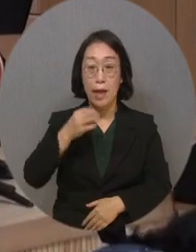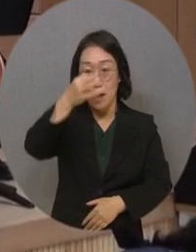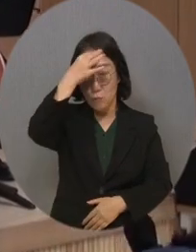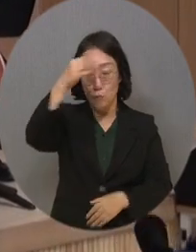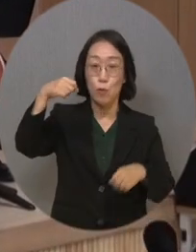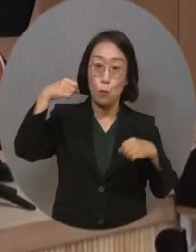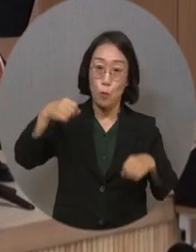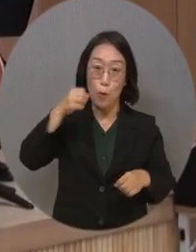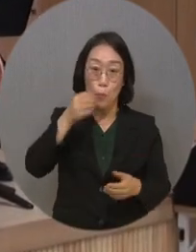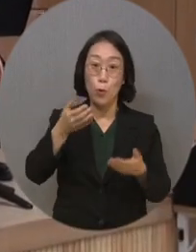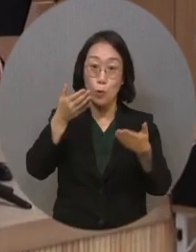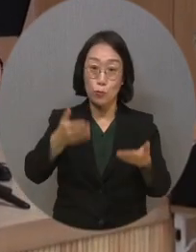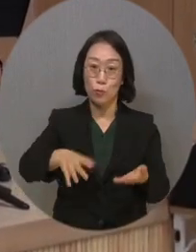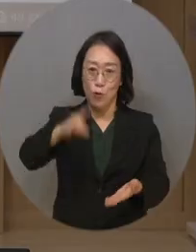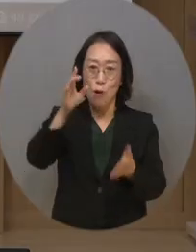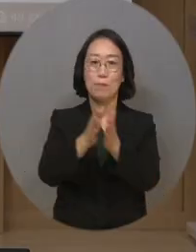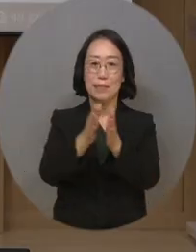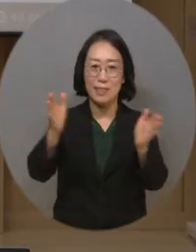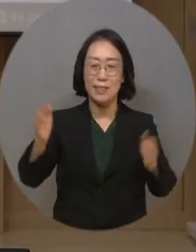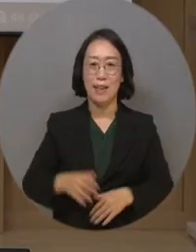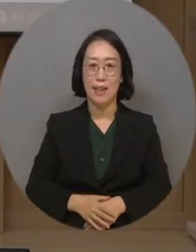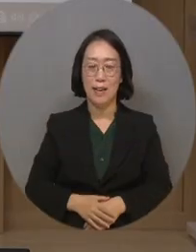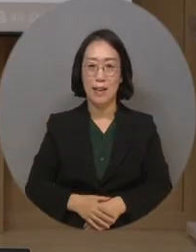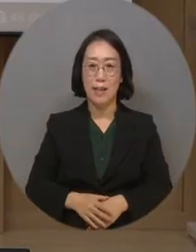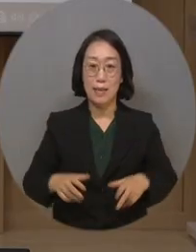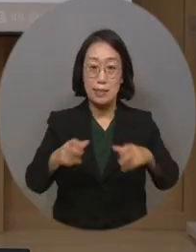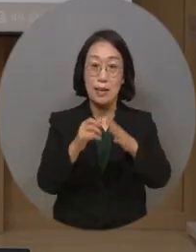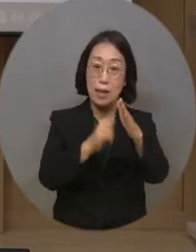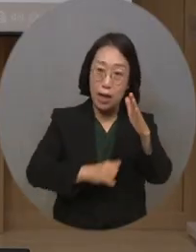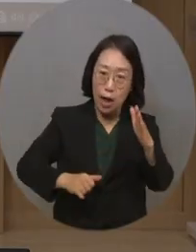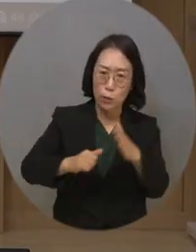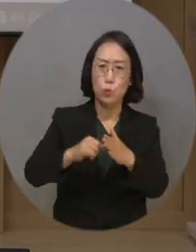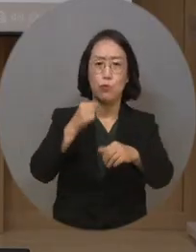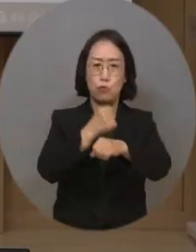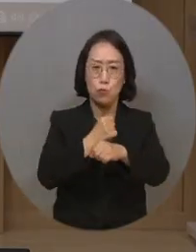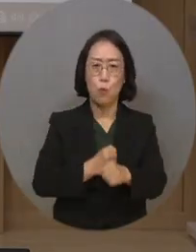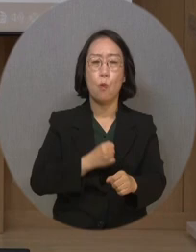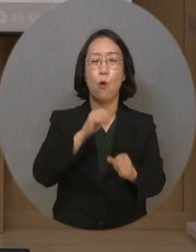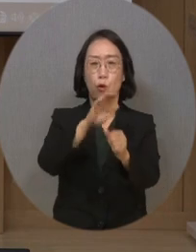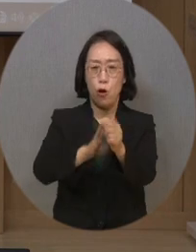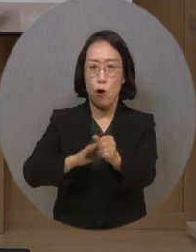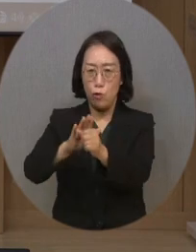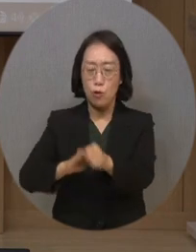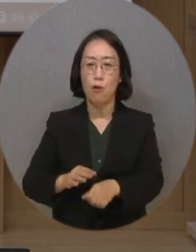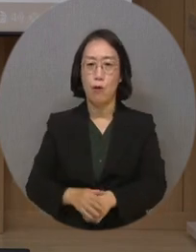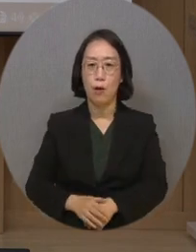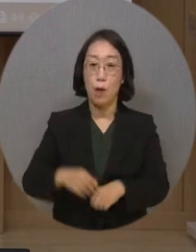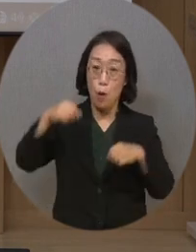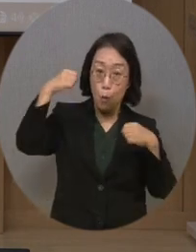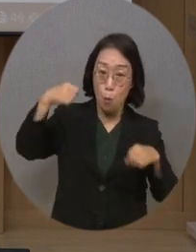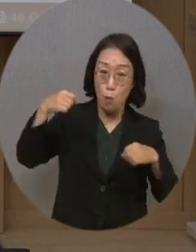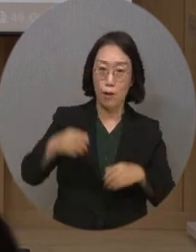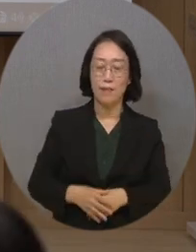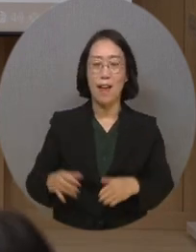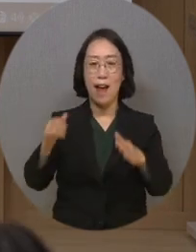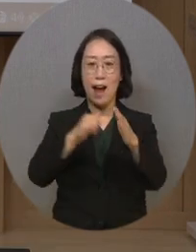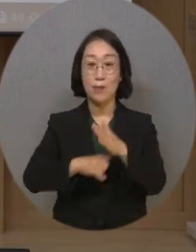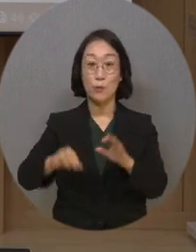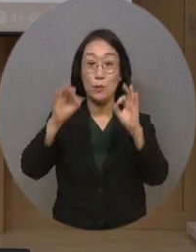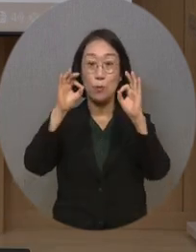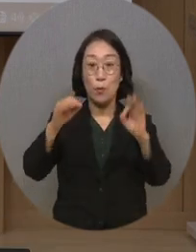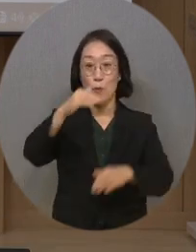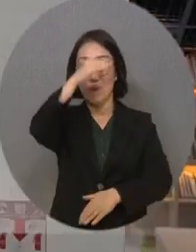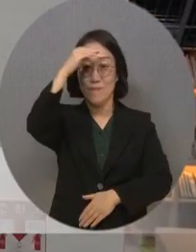공연으로 행사의 시작을 알렸습니다. 장애인 가족의 수고를 격려하고 응원하는 축하 공연은 장애인 가족에게